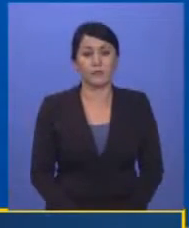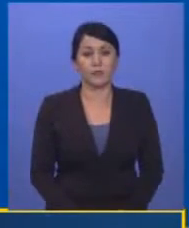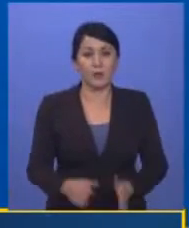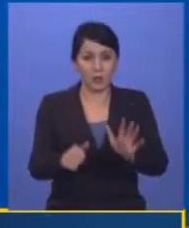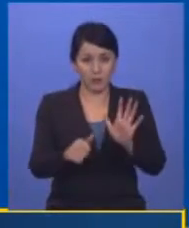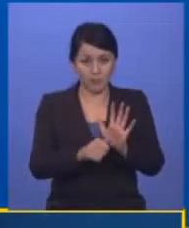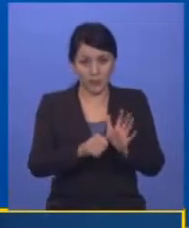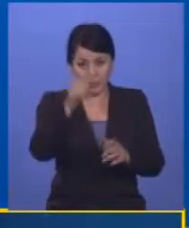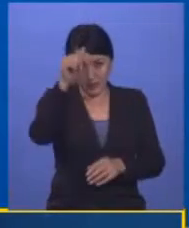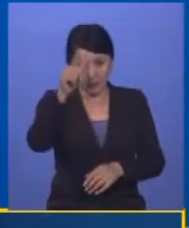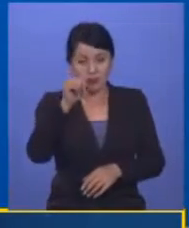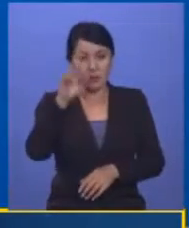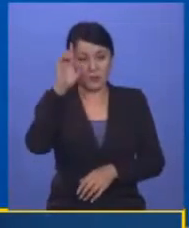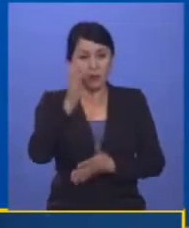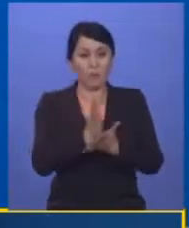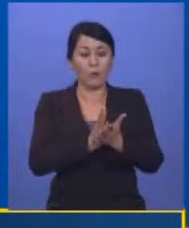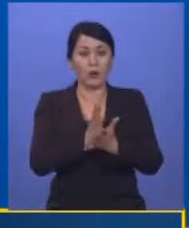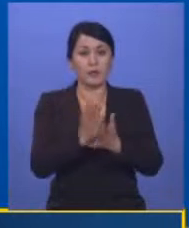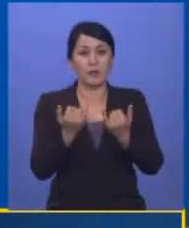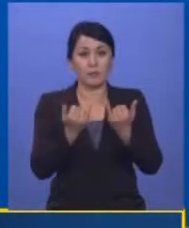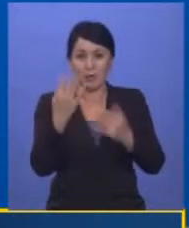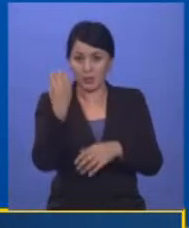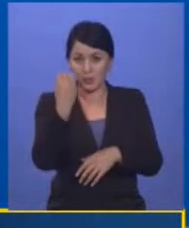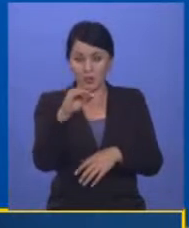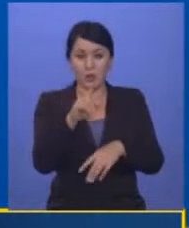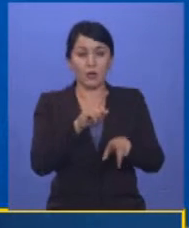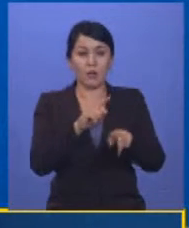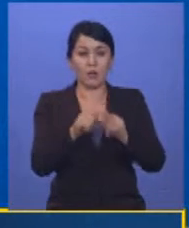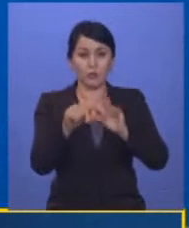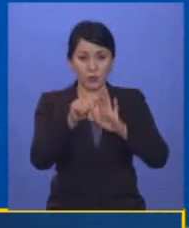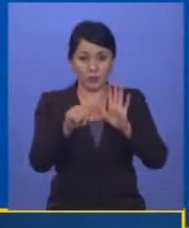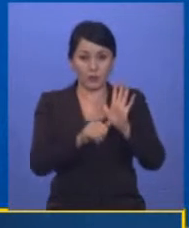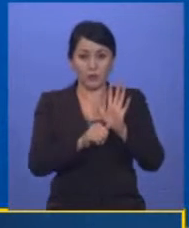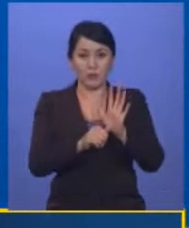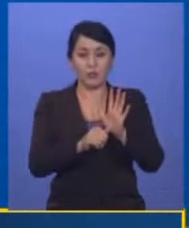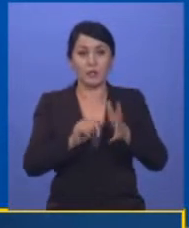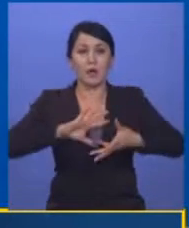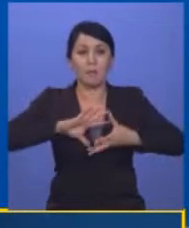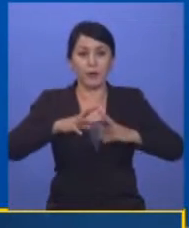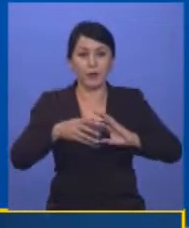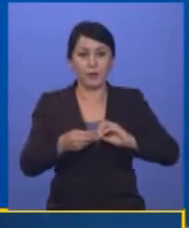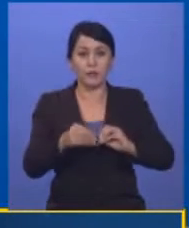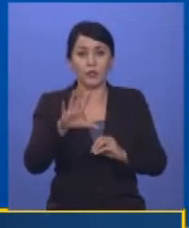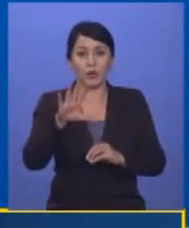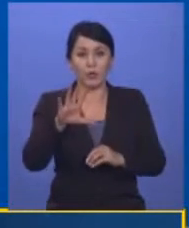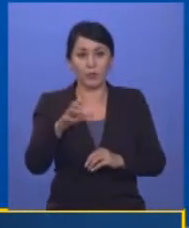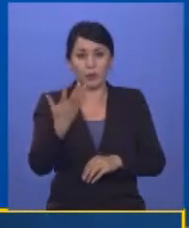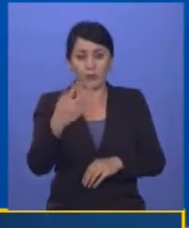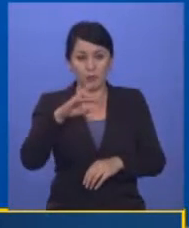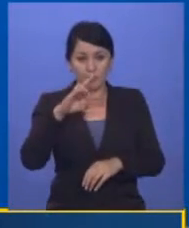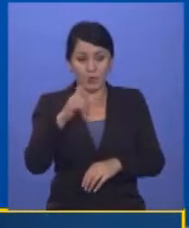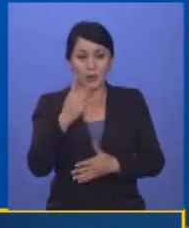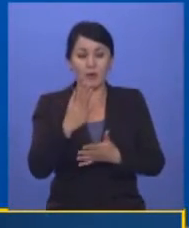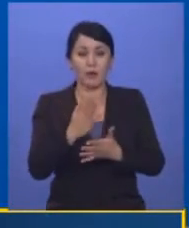Жарты жылда біздер мемлекеттік қызметті көрсету сапасын бақылау үшін 16 тексеріс жүргіздік. Нәтижесінде 555 олқылық